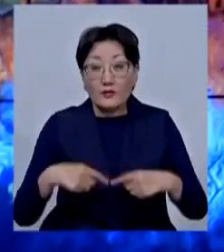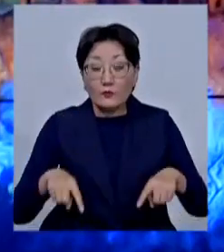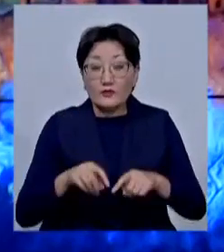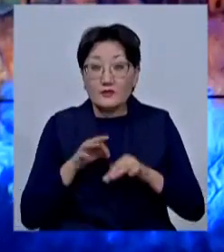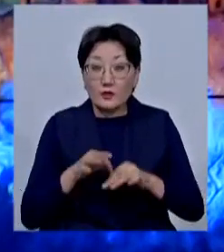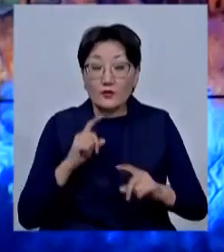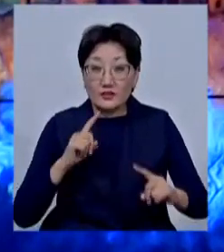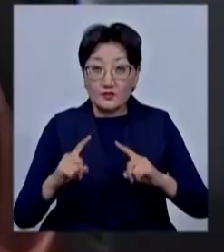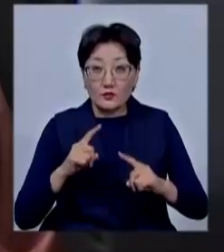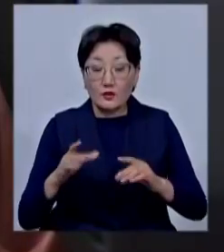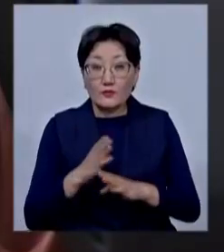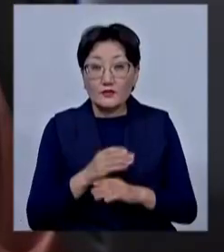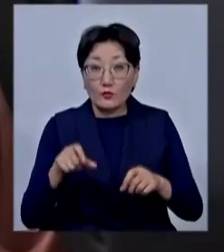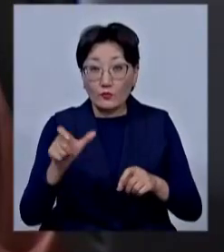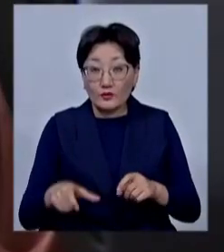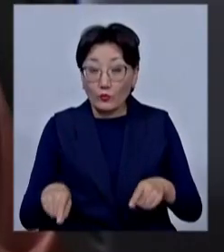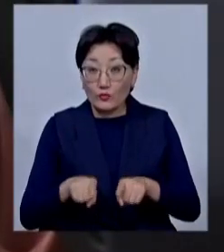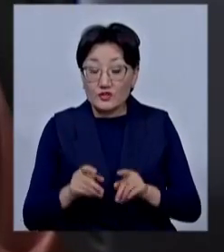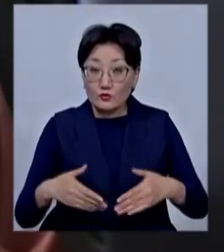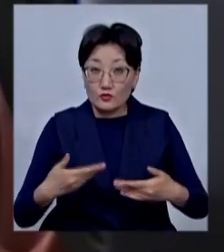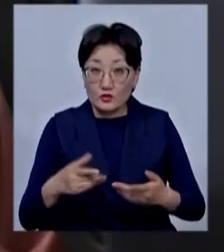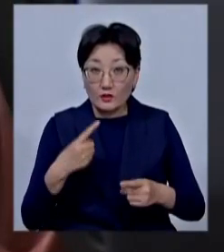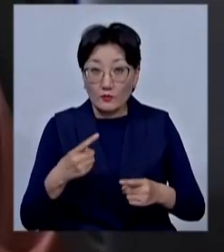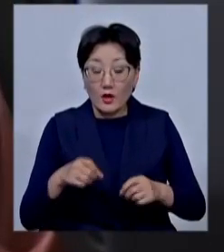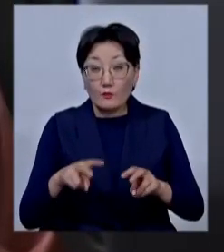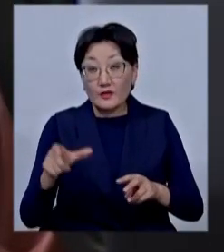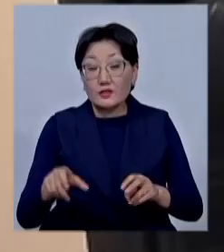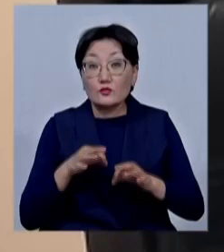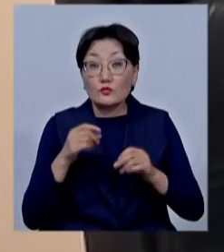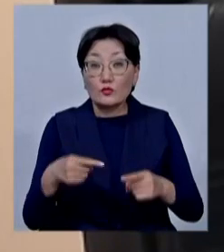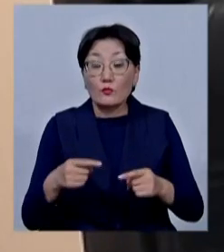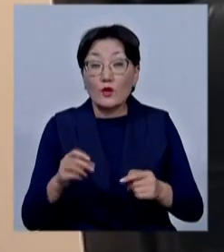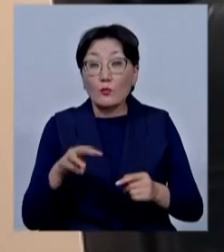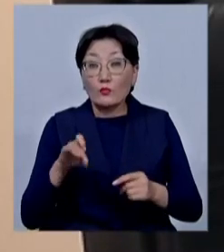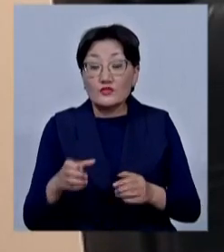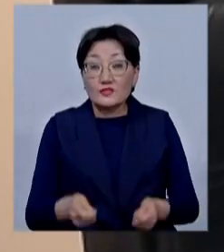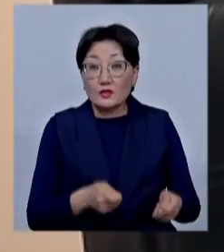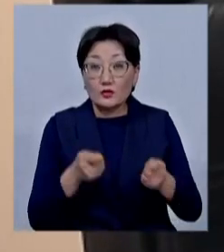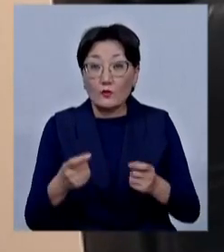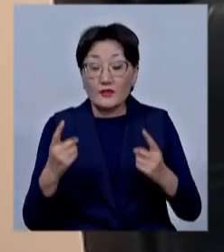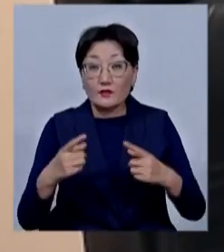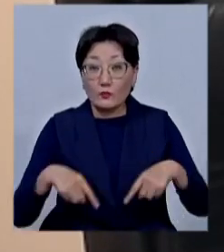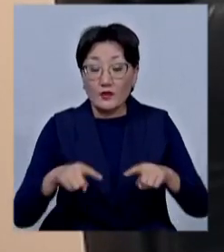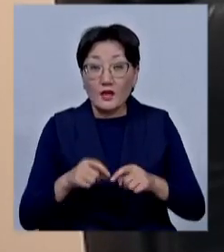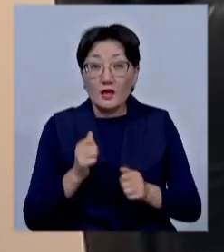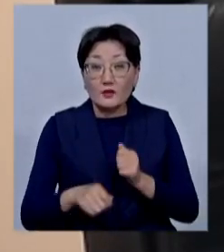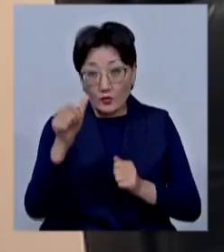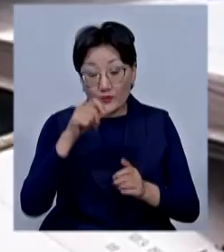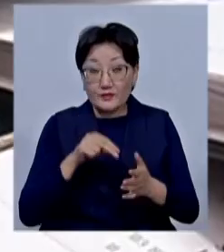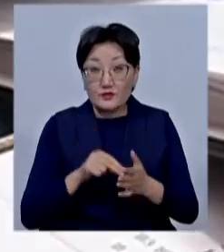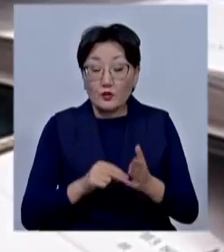өткен отырыста экологтар осындай ұсыныс айтты. Мамандардың айтуынша, қоқыс тасушы ірі компаниялар ай сайынғы тариф